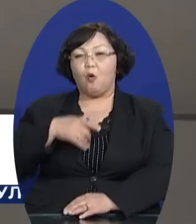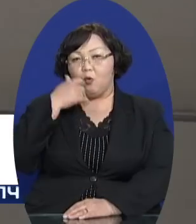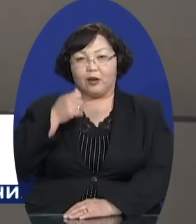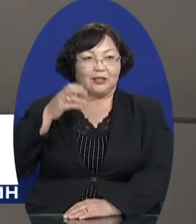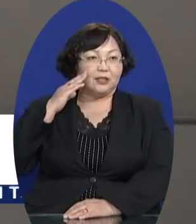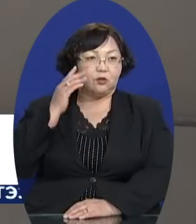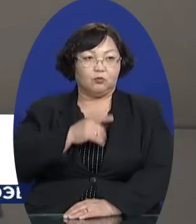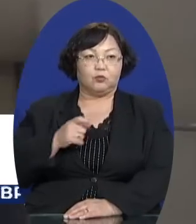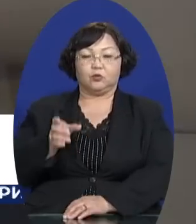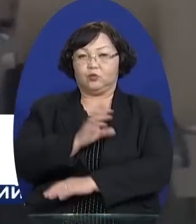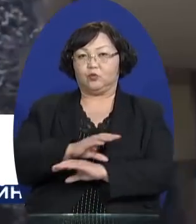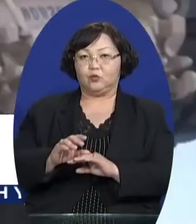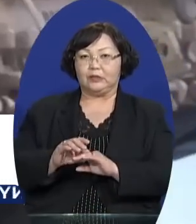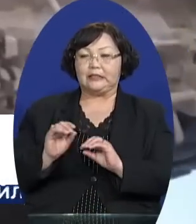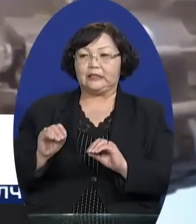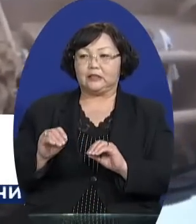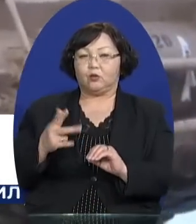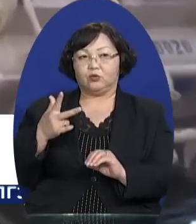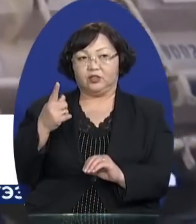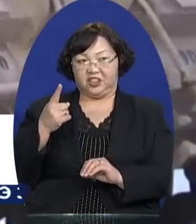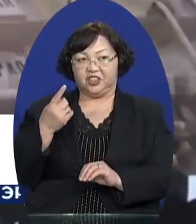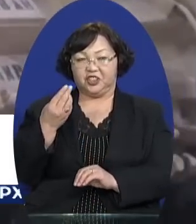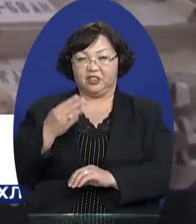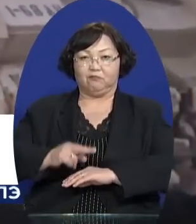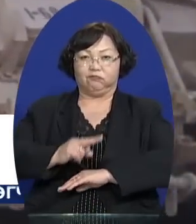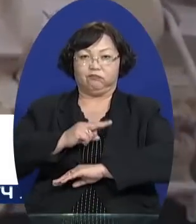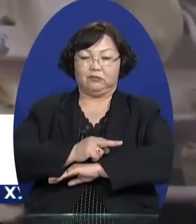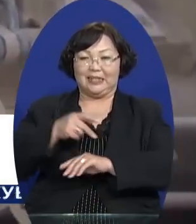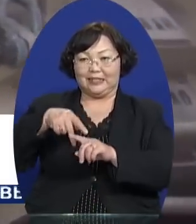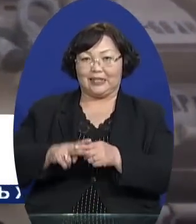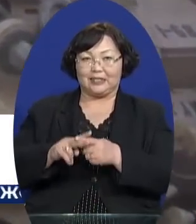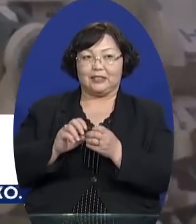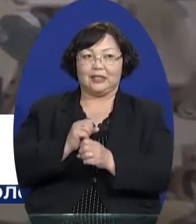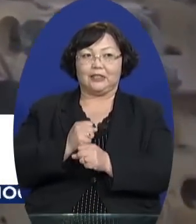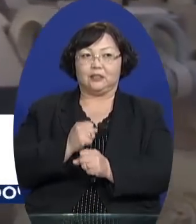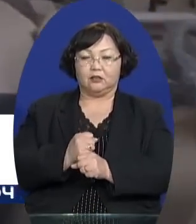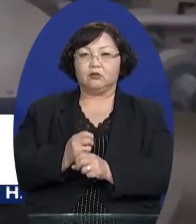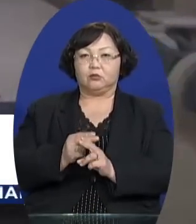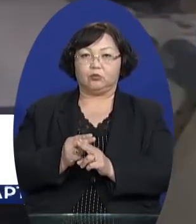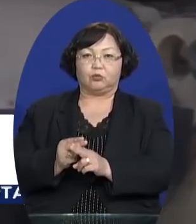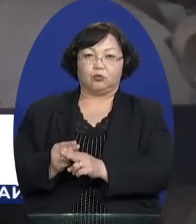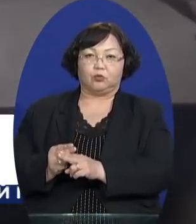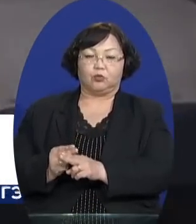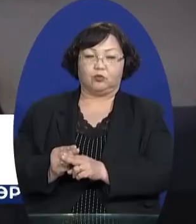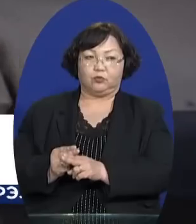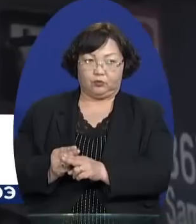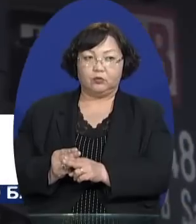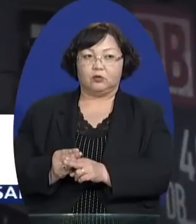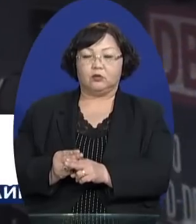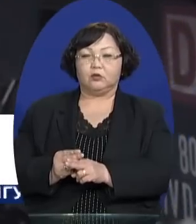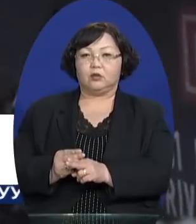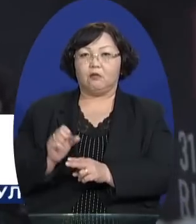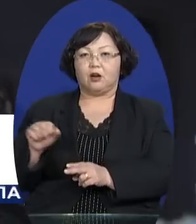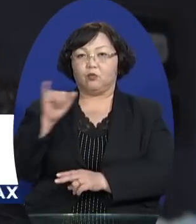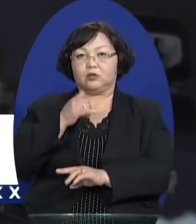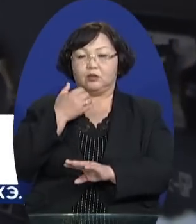албан агшийн сургалт мөн 31 ширхэг Абрамс танкны засварын ажил зэрэг хэд хэдэн үйл явц зэрэг явагдаж байгааг Пентагоны